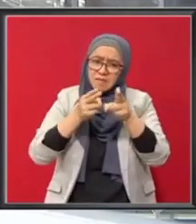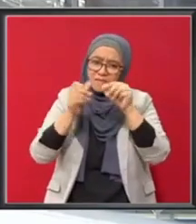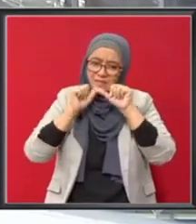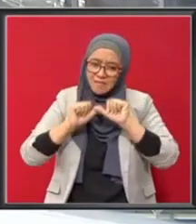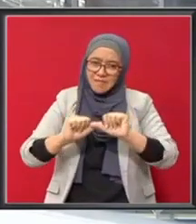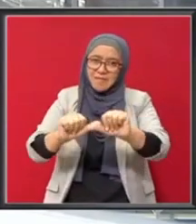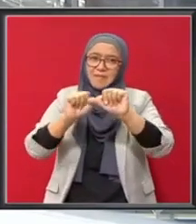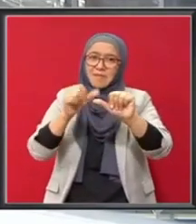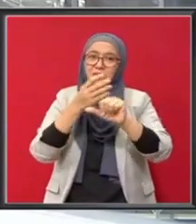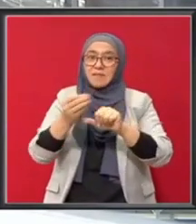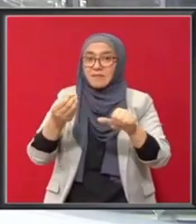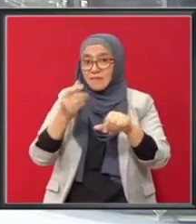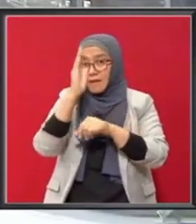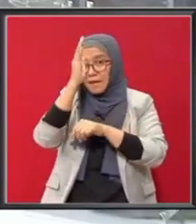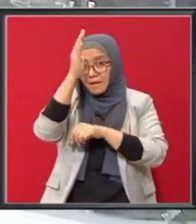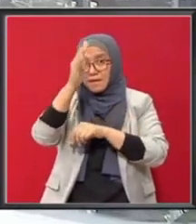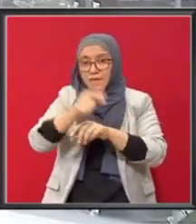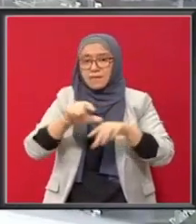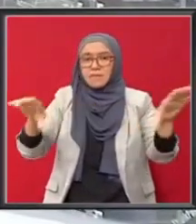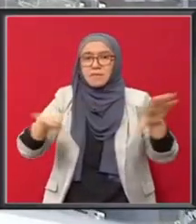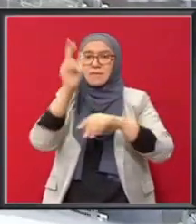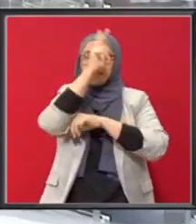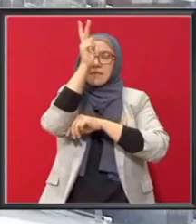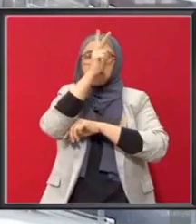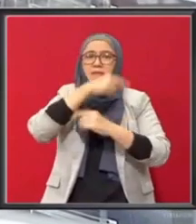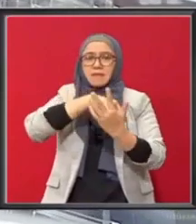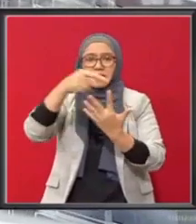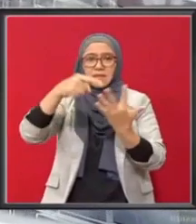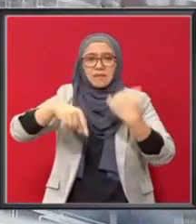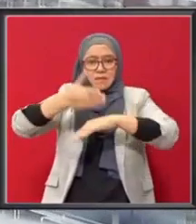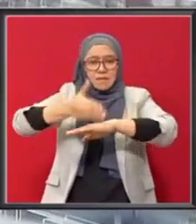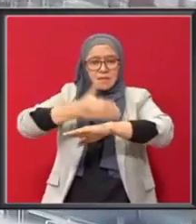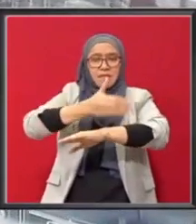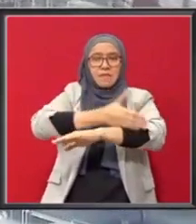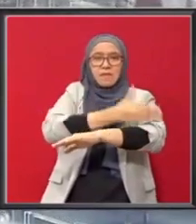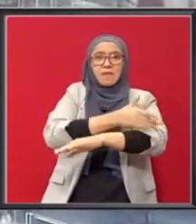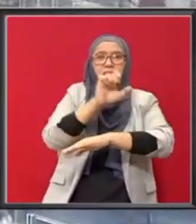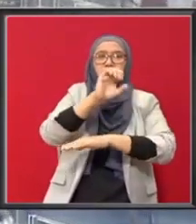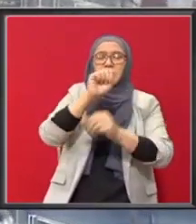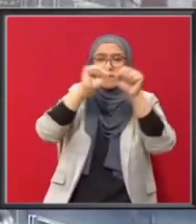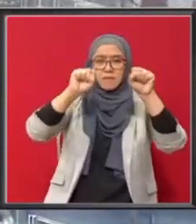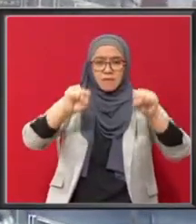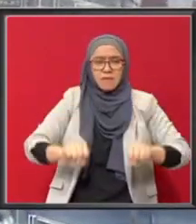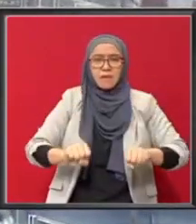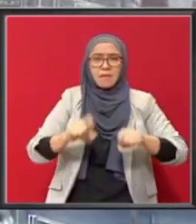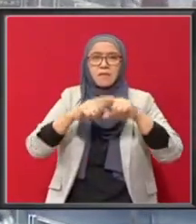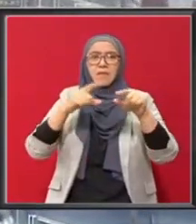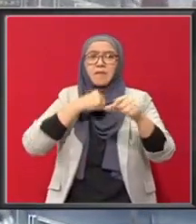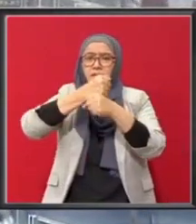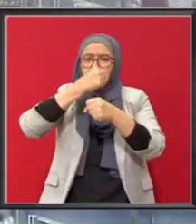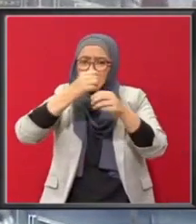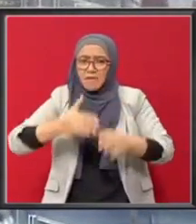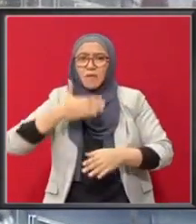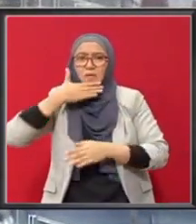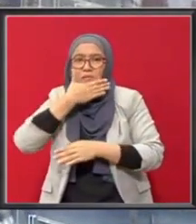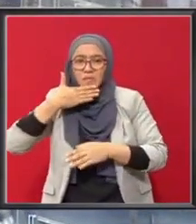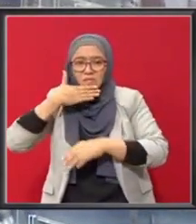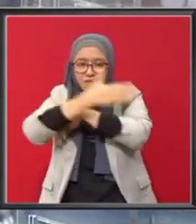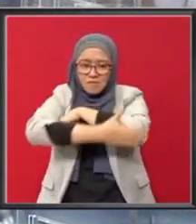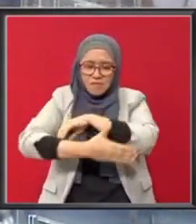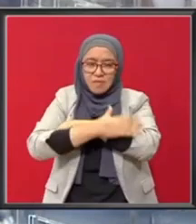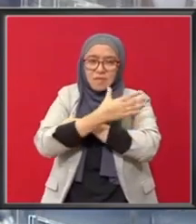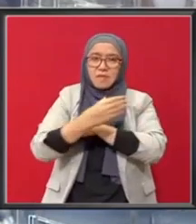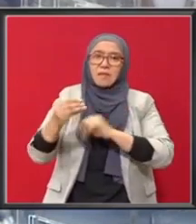akan dilaksanakan oleh kerajaan antaranya penambah baikan ekosistem tenaga bakat muda negara dan pembangunan